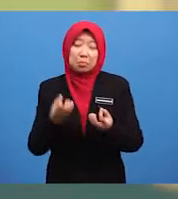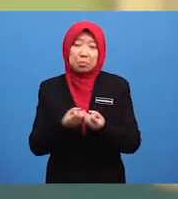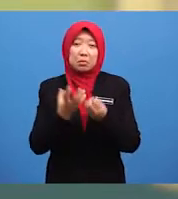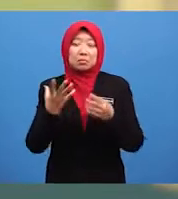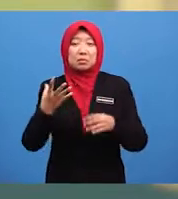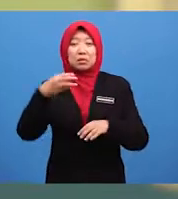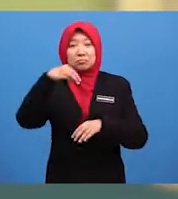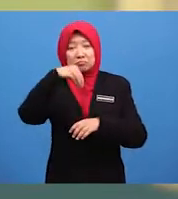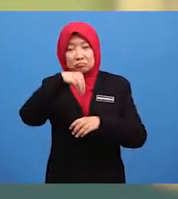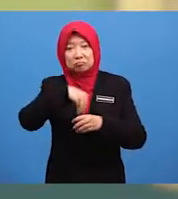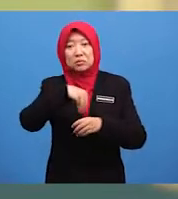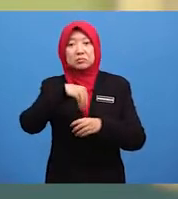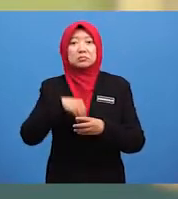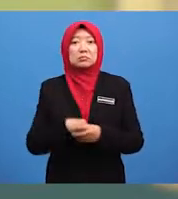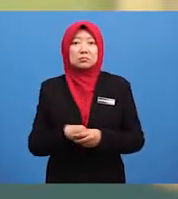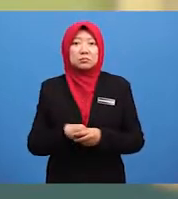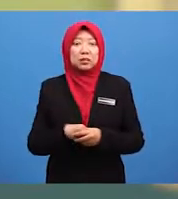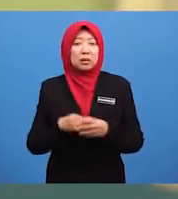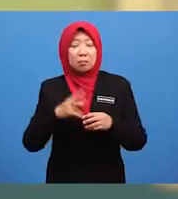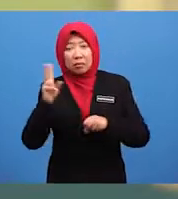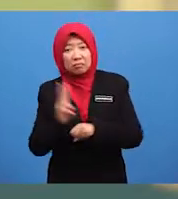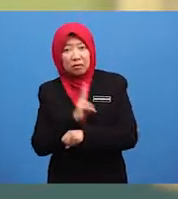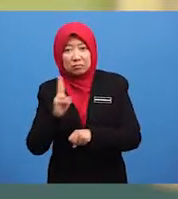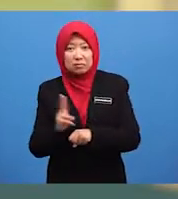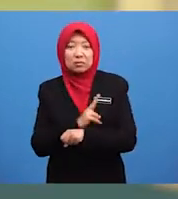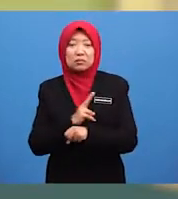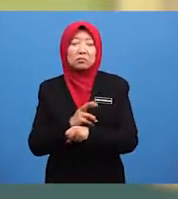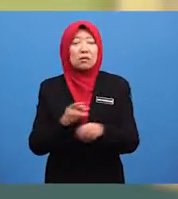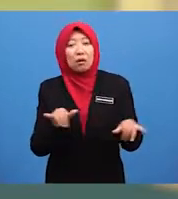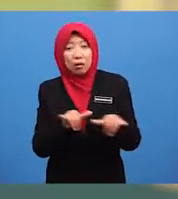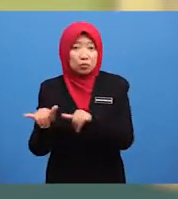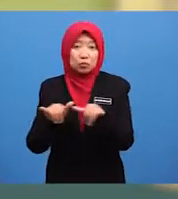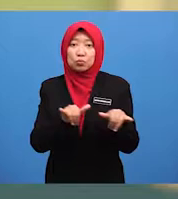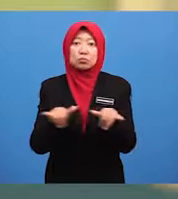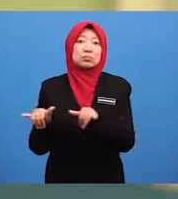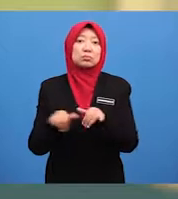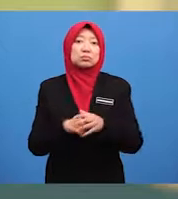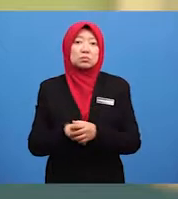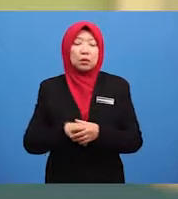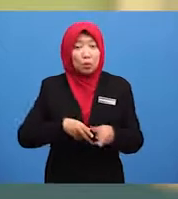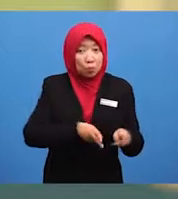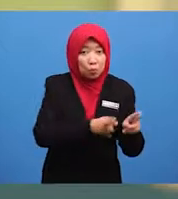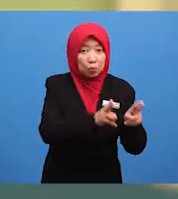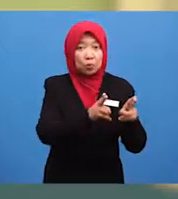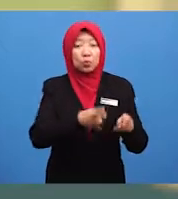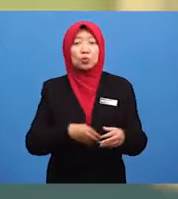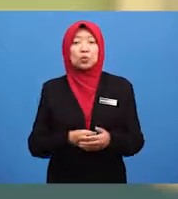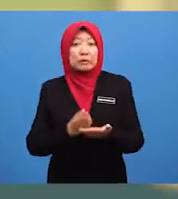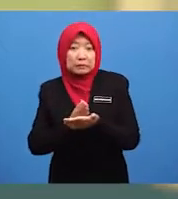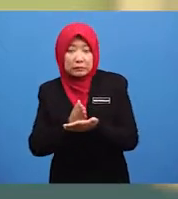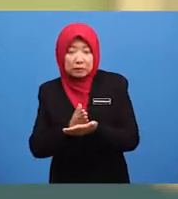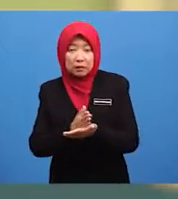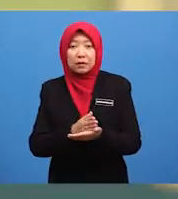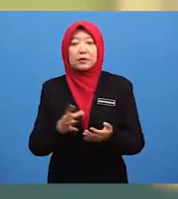pemendapan dan banyak hakisan dihanyutkan dari peringkat hulu tengah